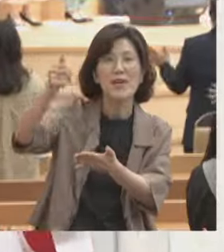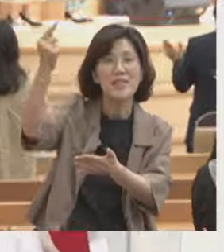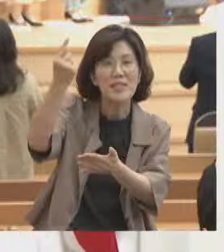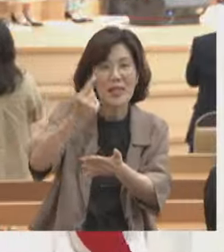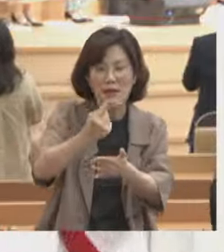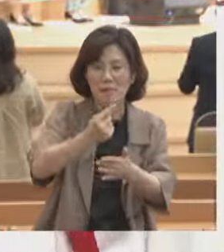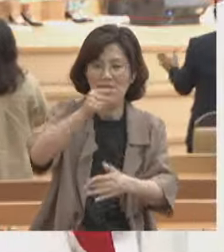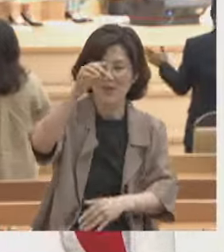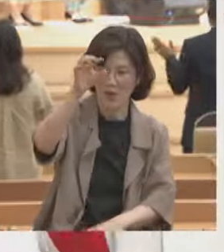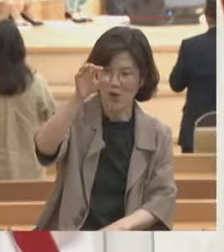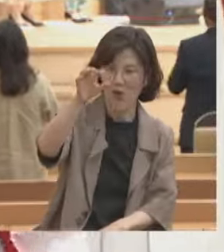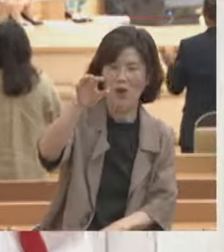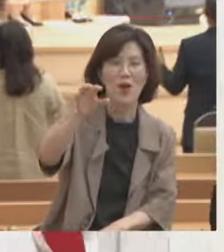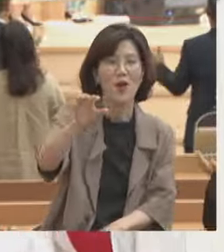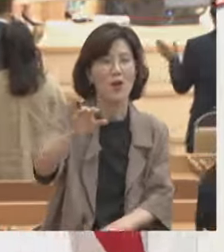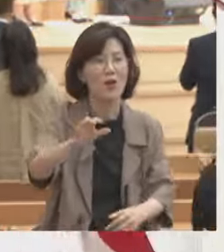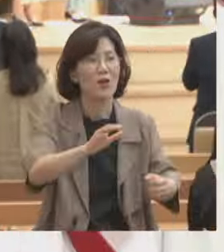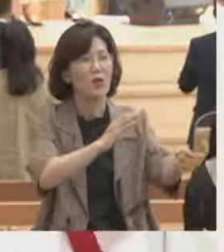주님의 임재 앞에서